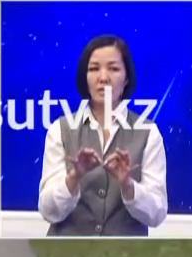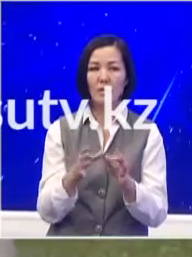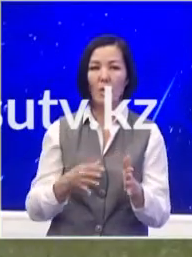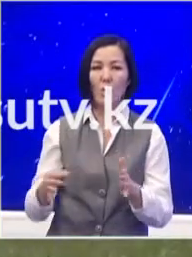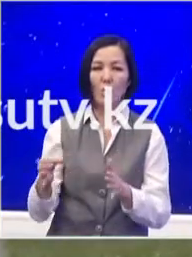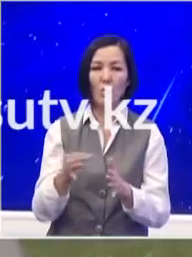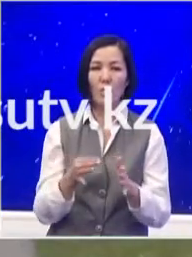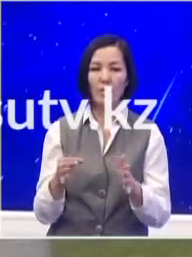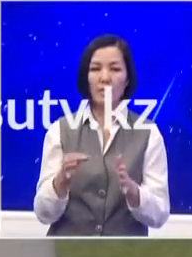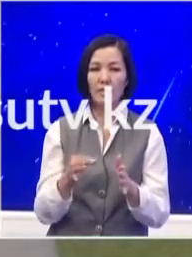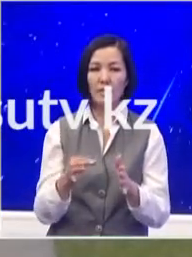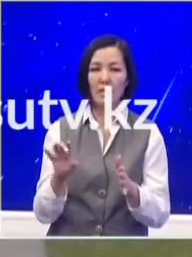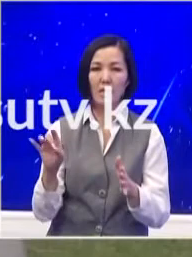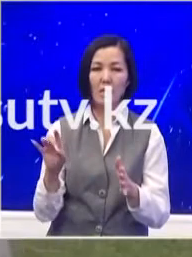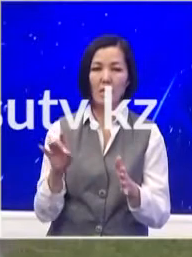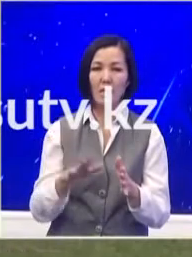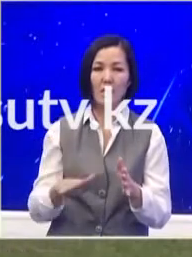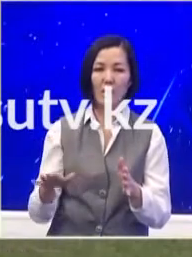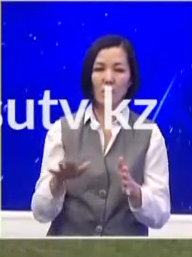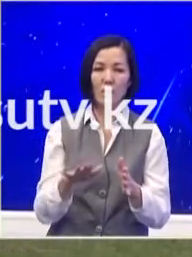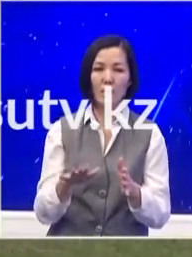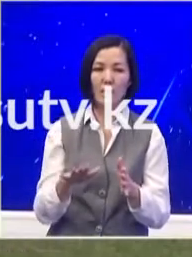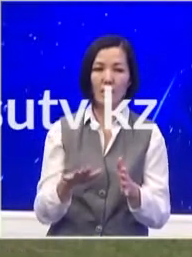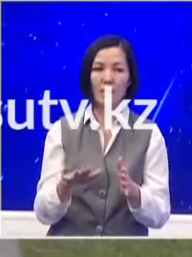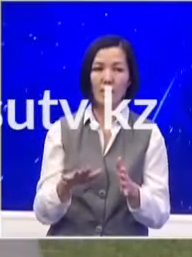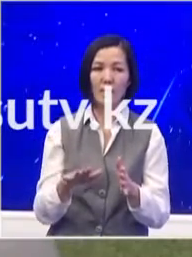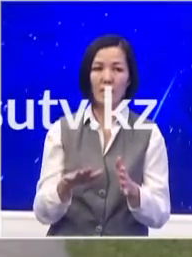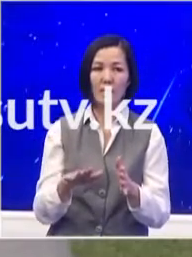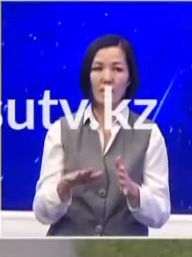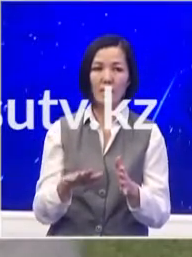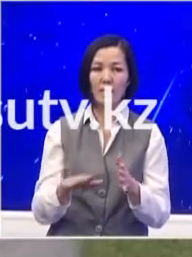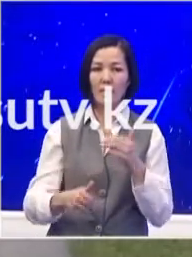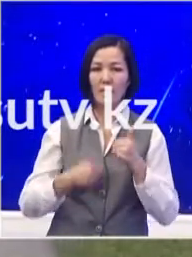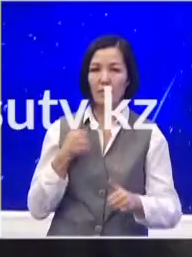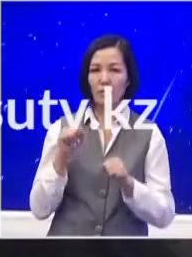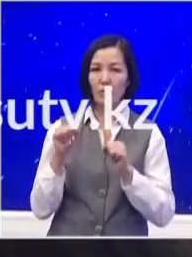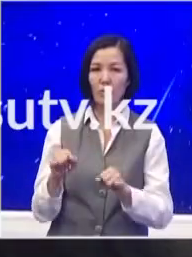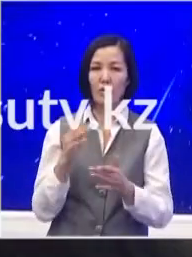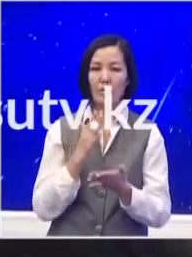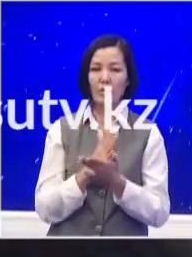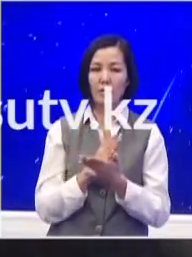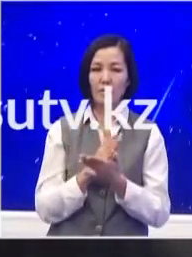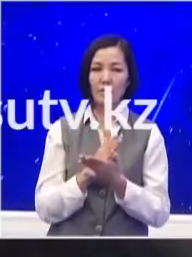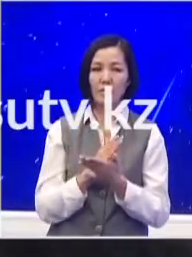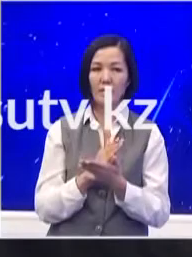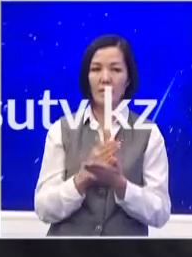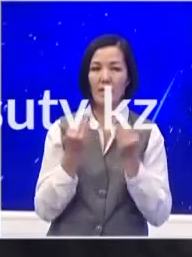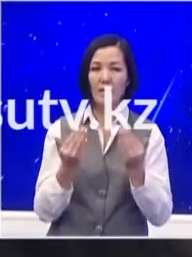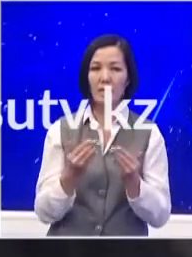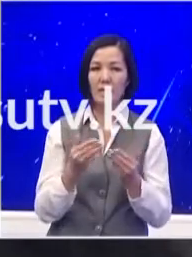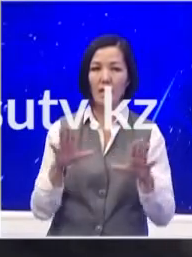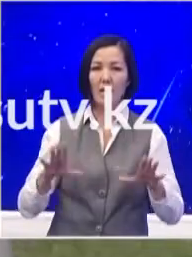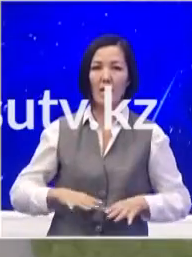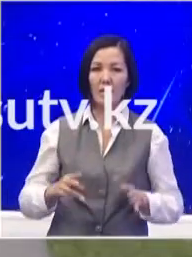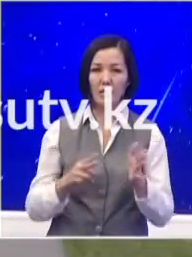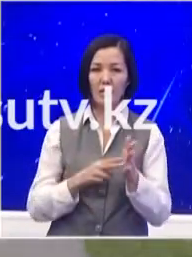облысқа осы район оларында районның атынан шығып шауып жатқан жайымыз бар. Бұл ат қазір 7 жаста.